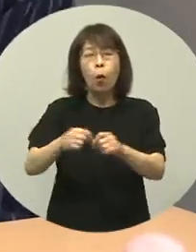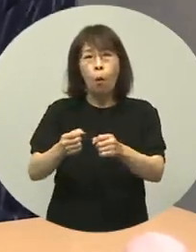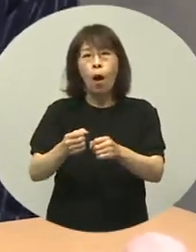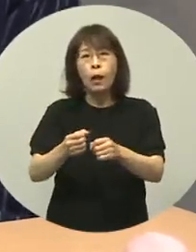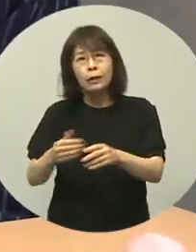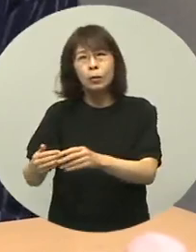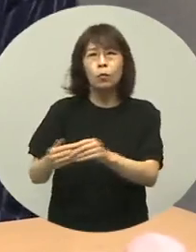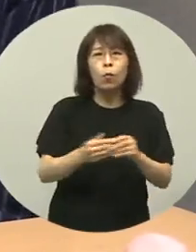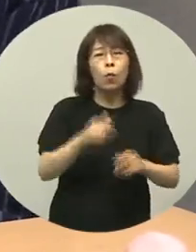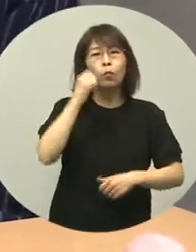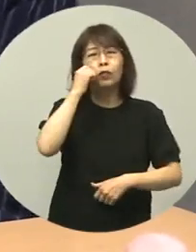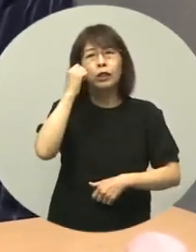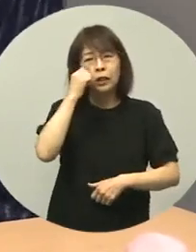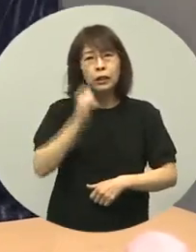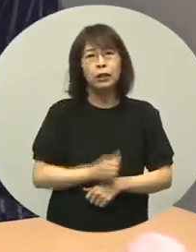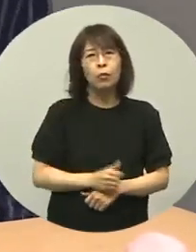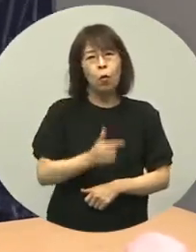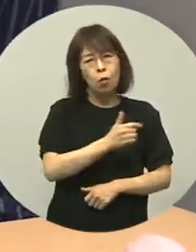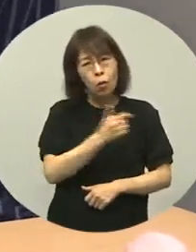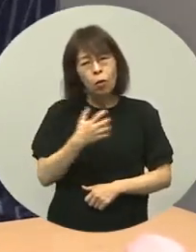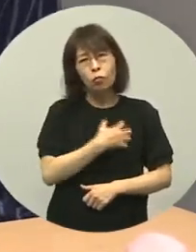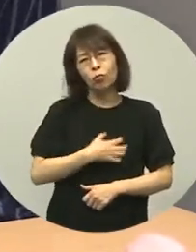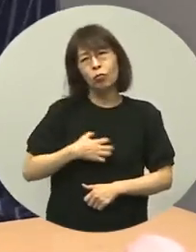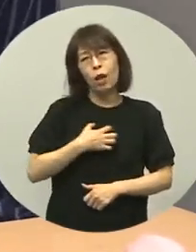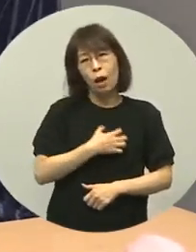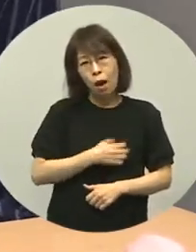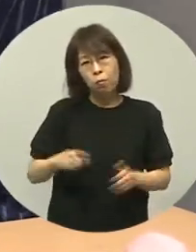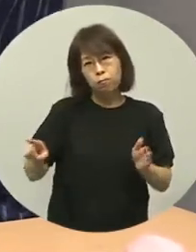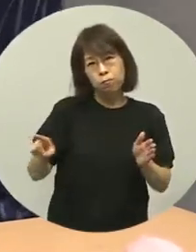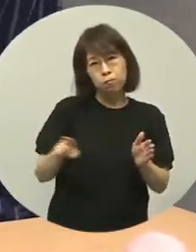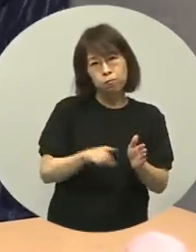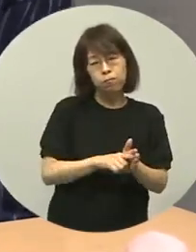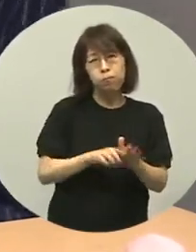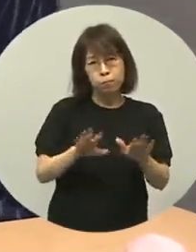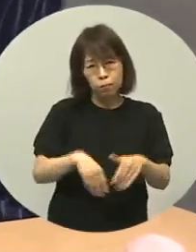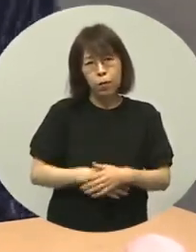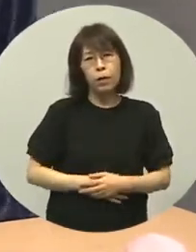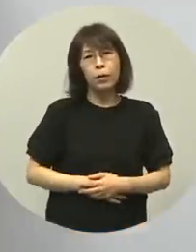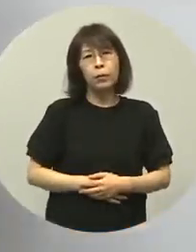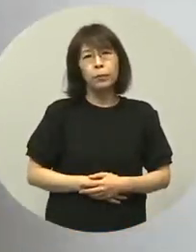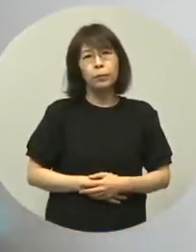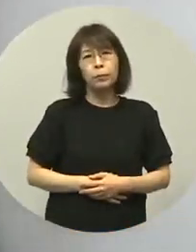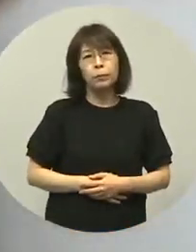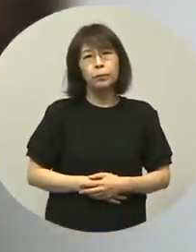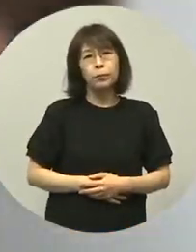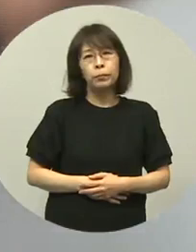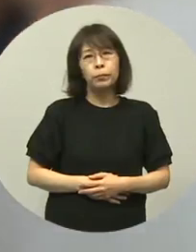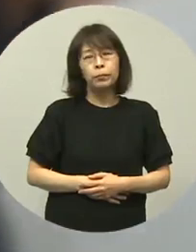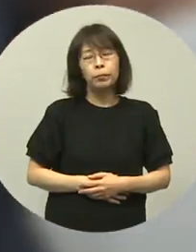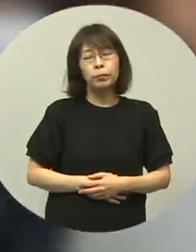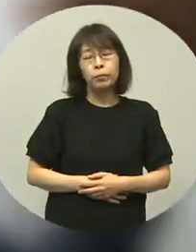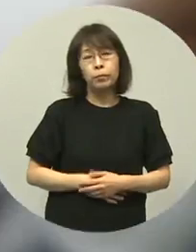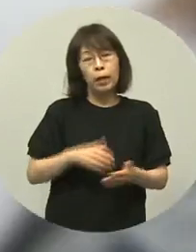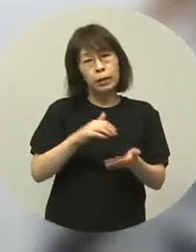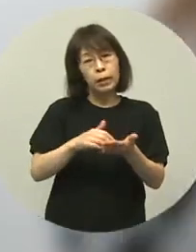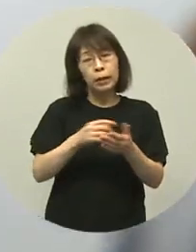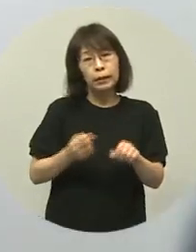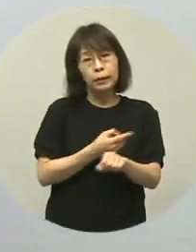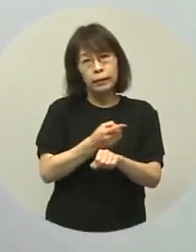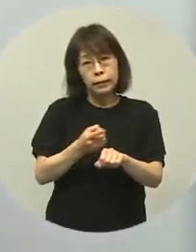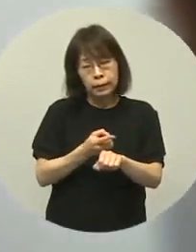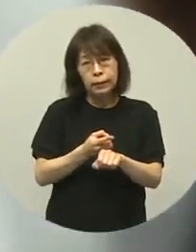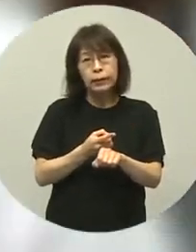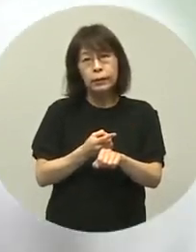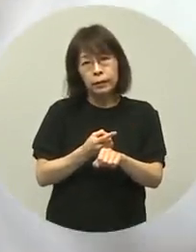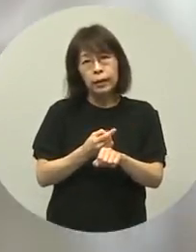ず、とても辛い日々ではありましたね。 およそ1時間。問